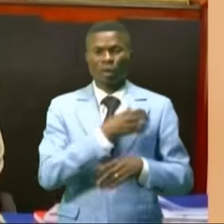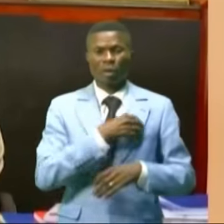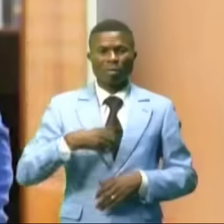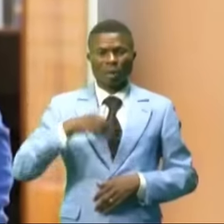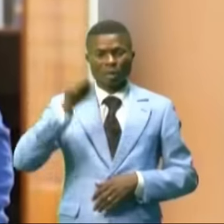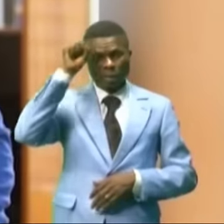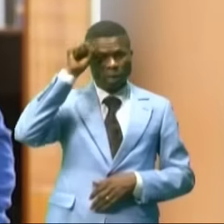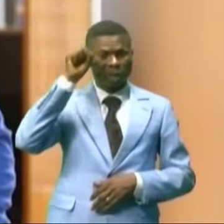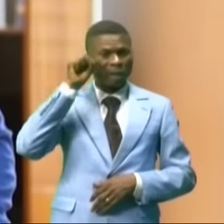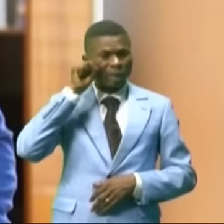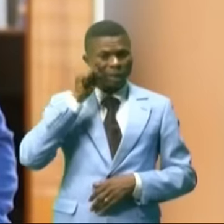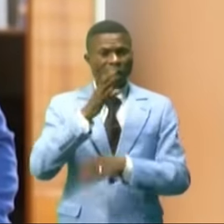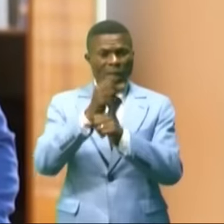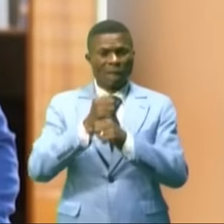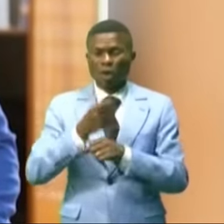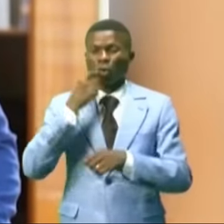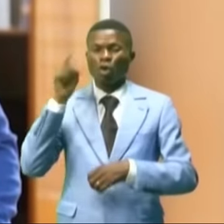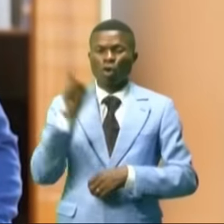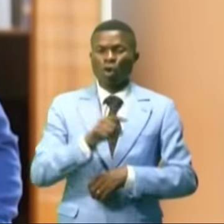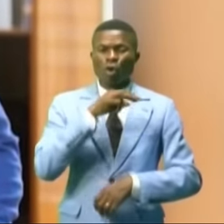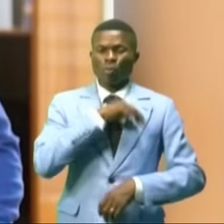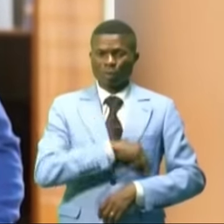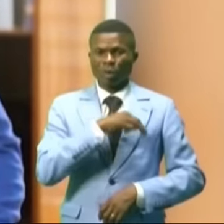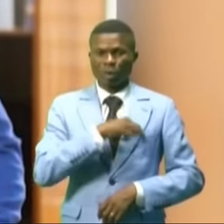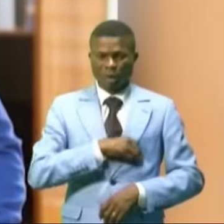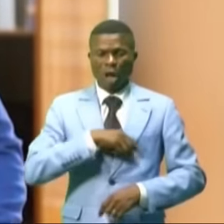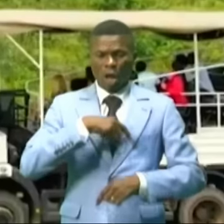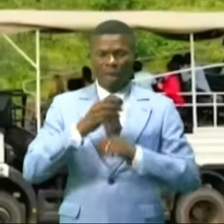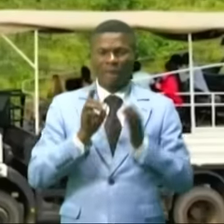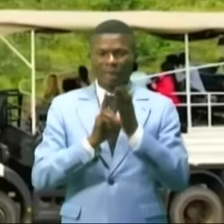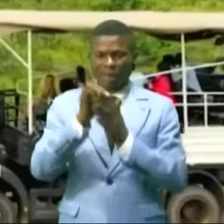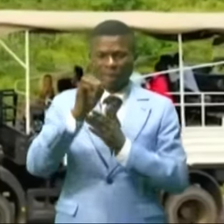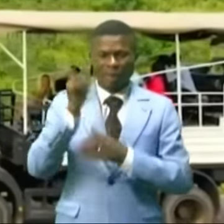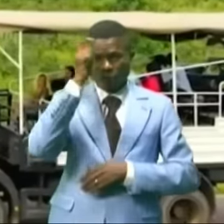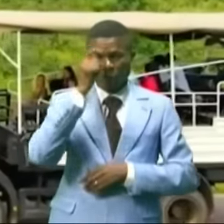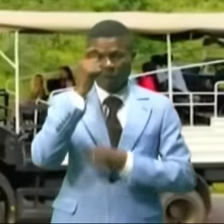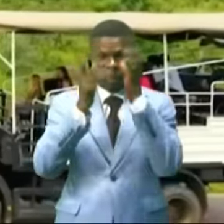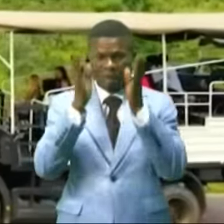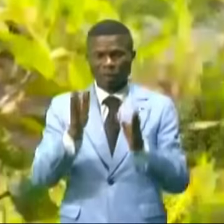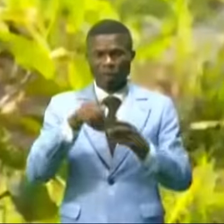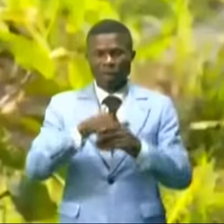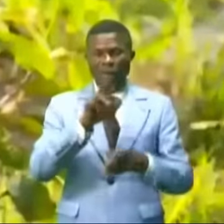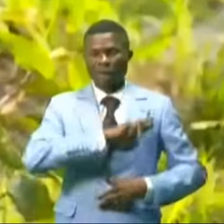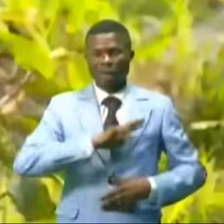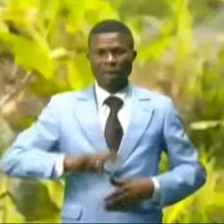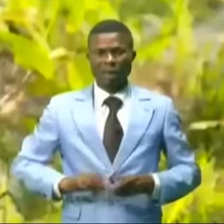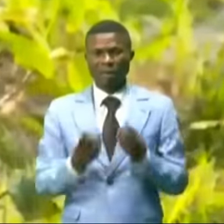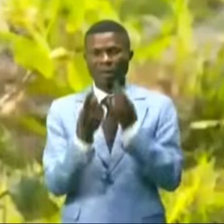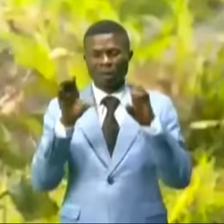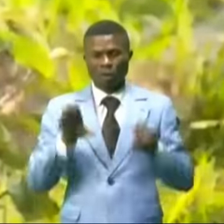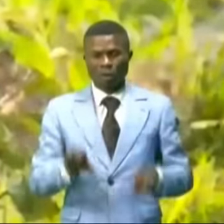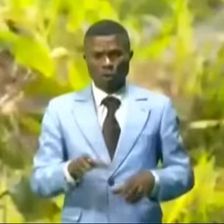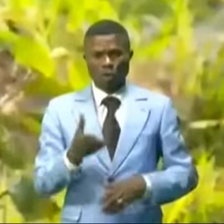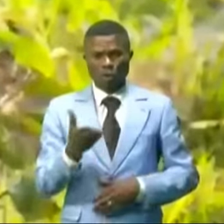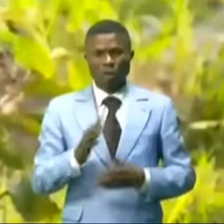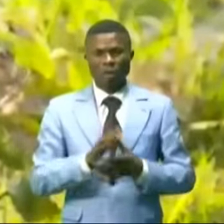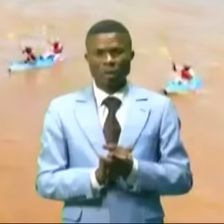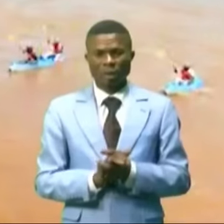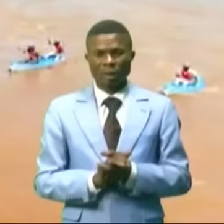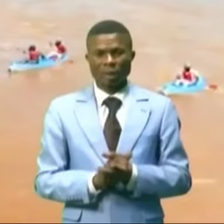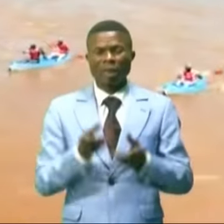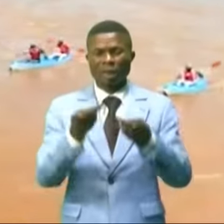et a reçu l'impérieuse mission et relancer le tourisme en République. démocratique du Congo.